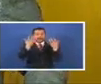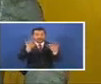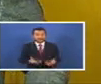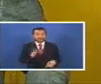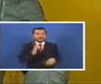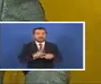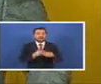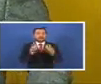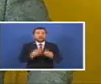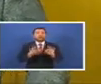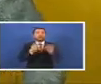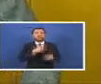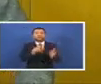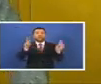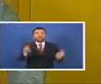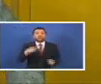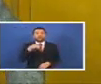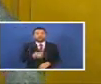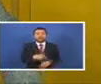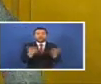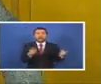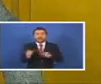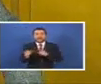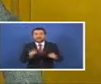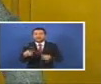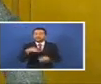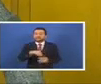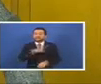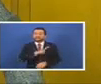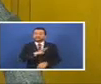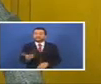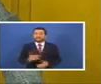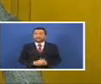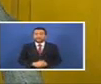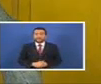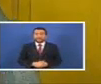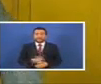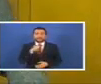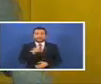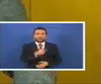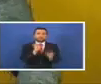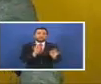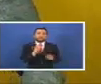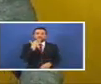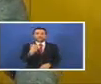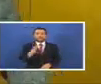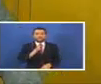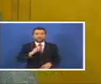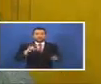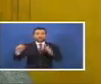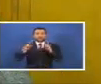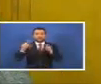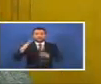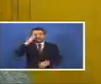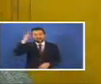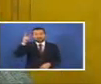acil olmayan bu meselenin hangi boyutu var? Şu boyutu var. Yargı